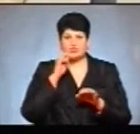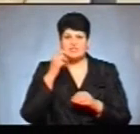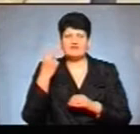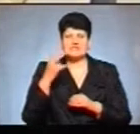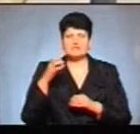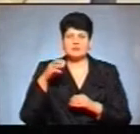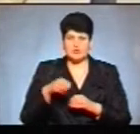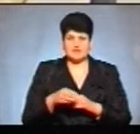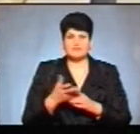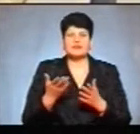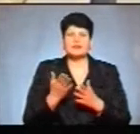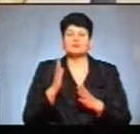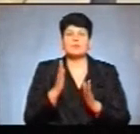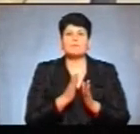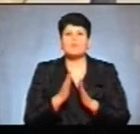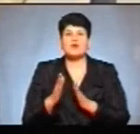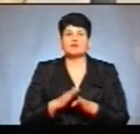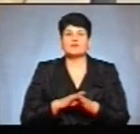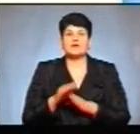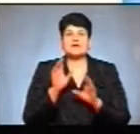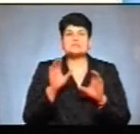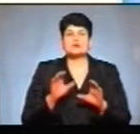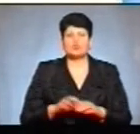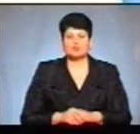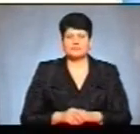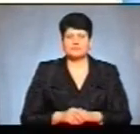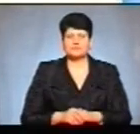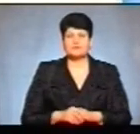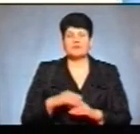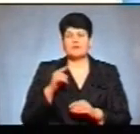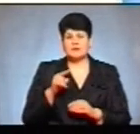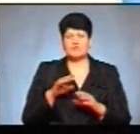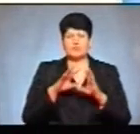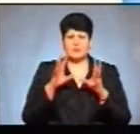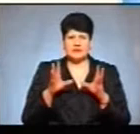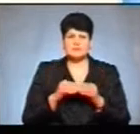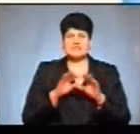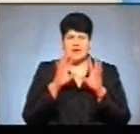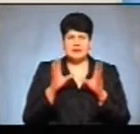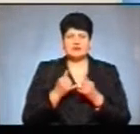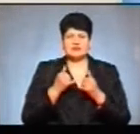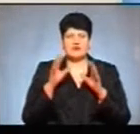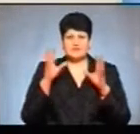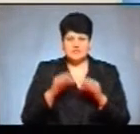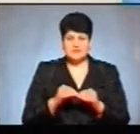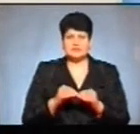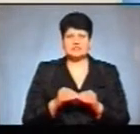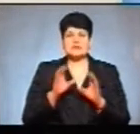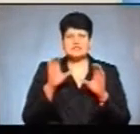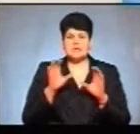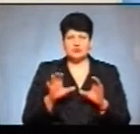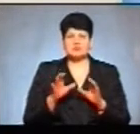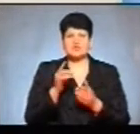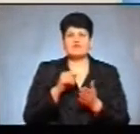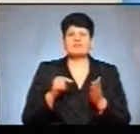столітті. Тож, яким буде порядок виконання закону? Він буде, в принципі, загальним для всіх. Тобто, статус їхній визначається цим законом.